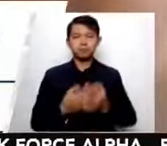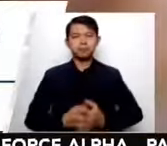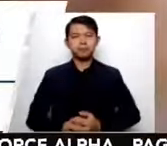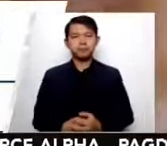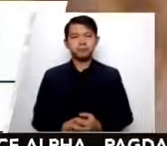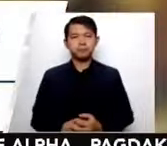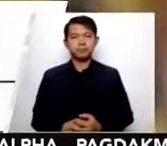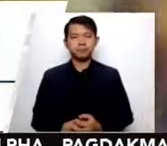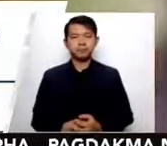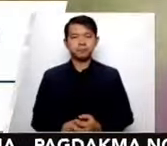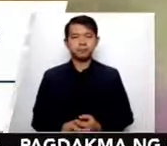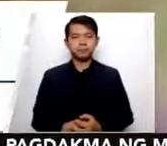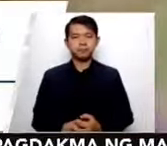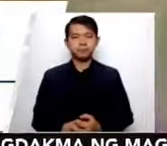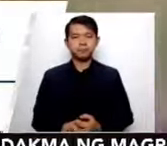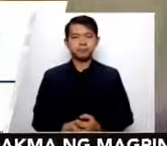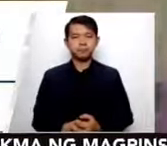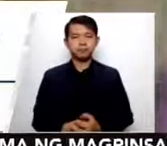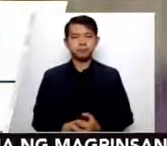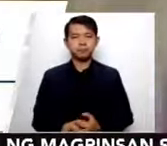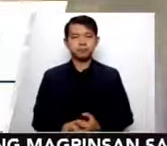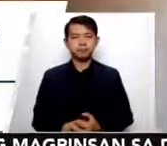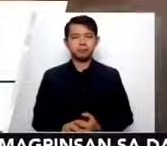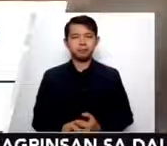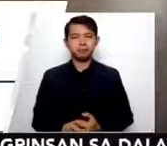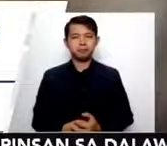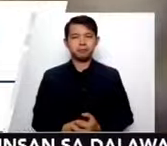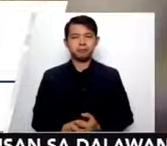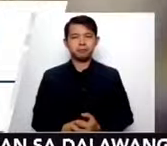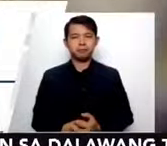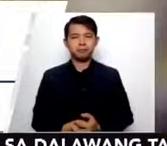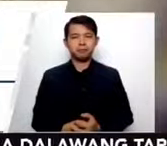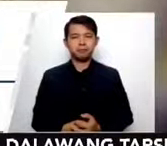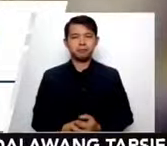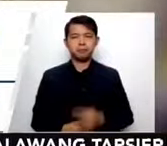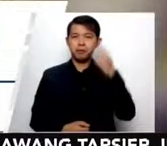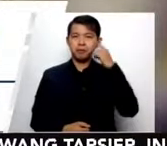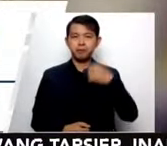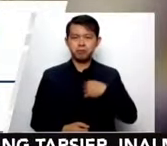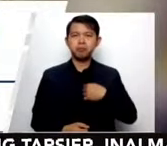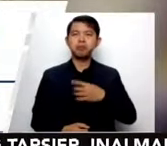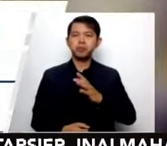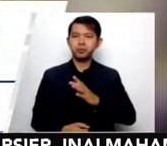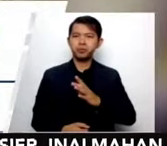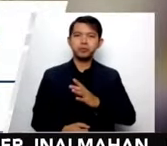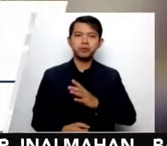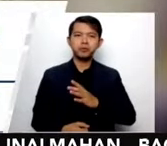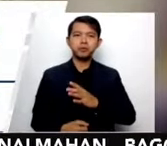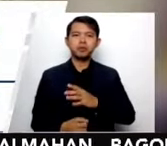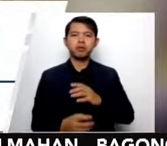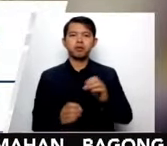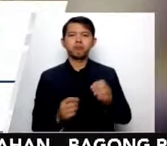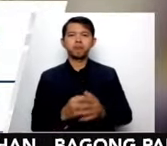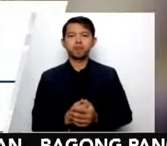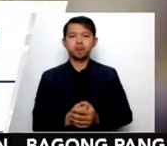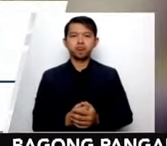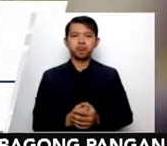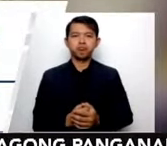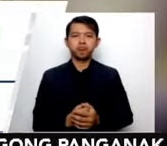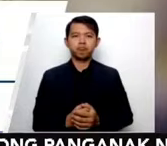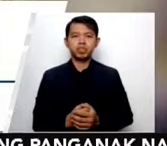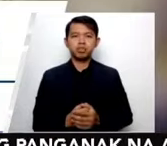kw mga nagash no ah kung para sa inyo mali ar akong